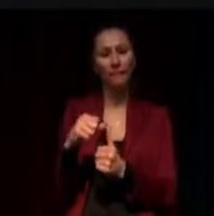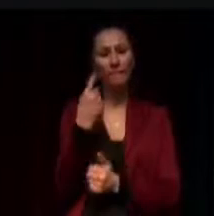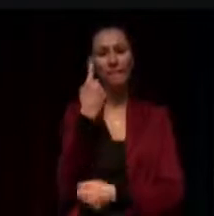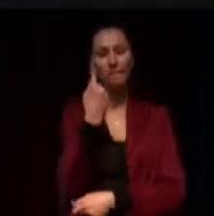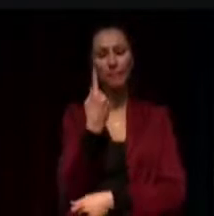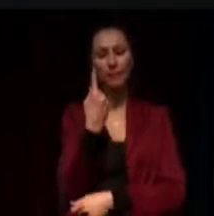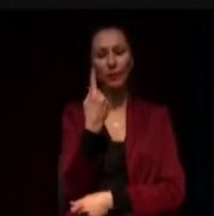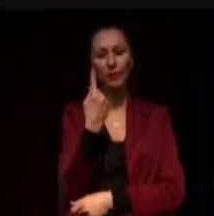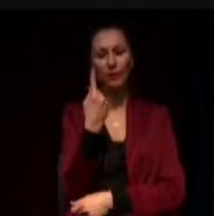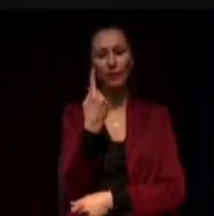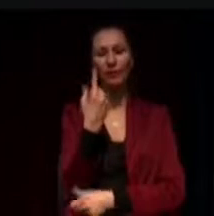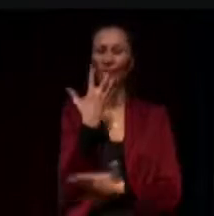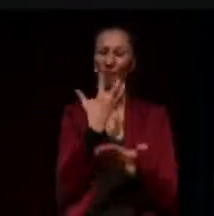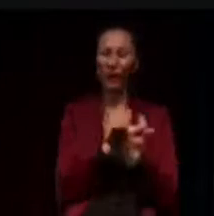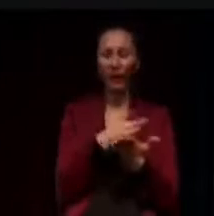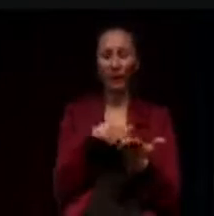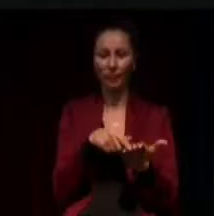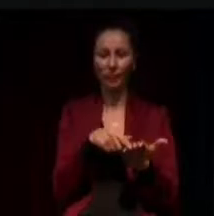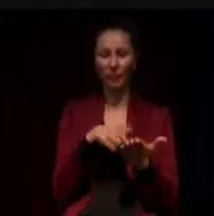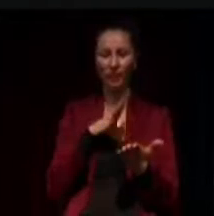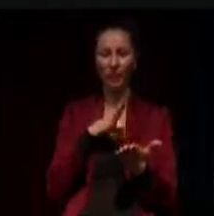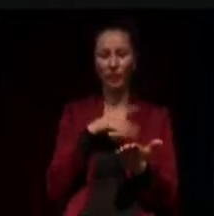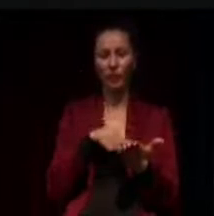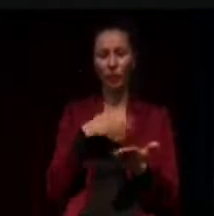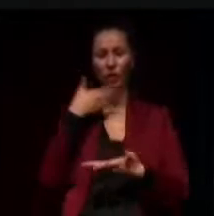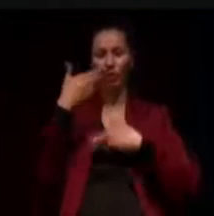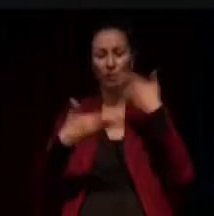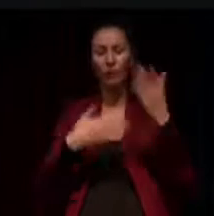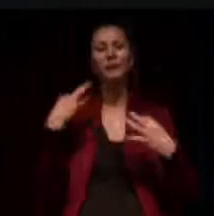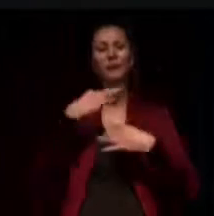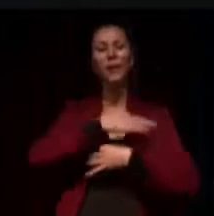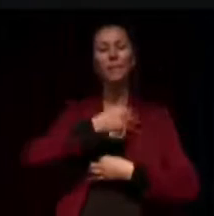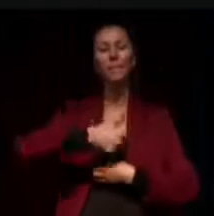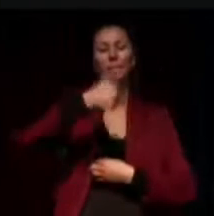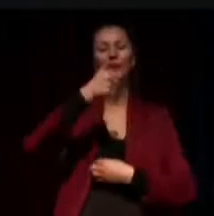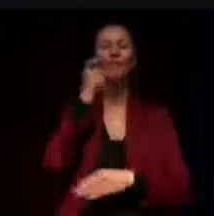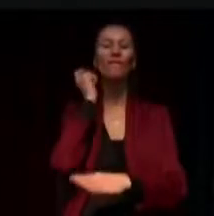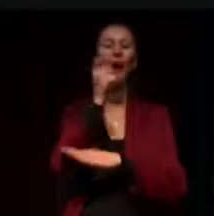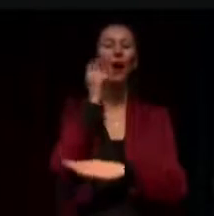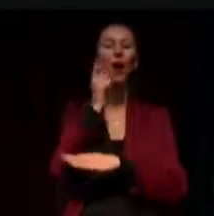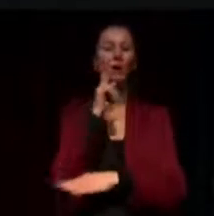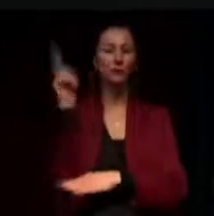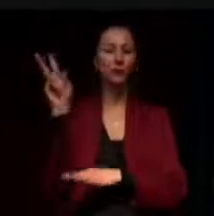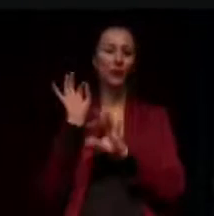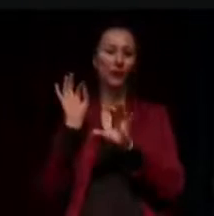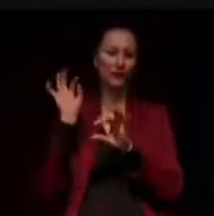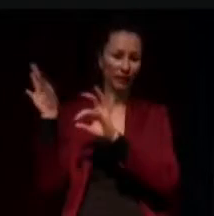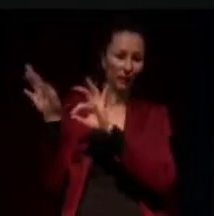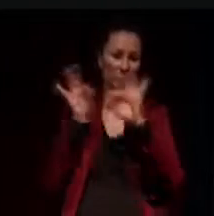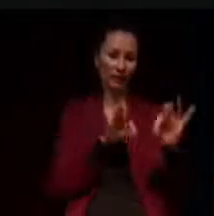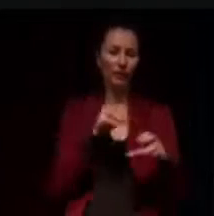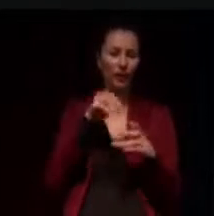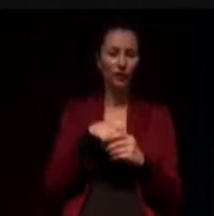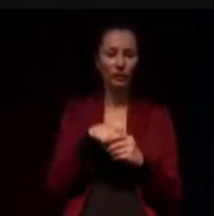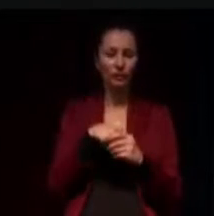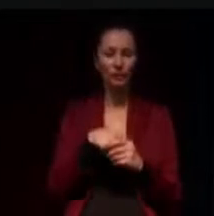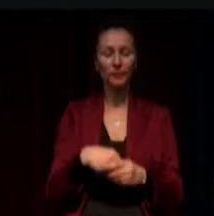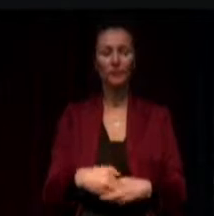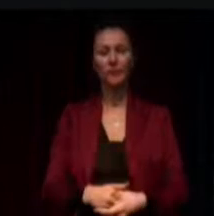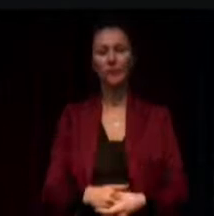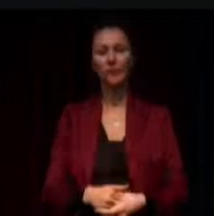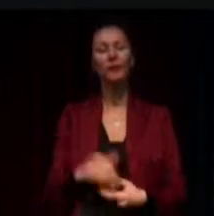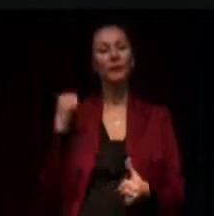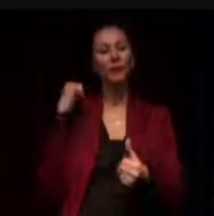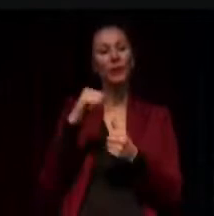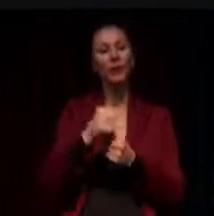bir veriden bahsedeceğim. Sayın Başkan'ın vaatleri üzerinden hareket edecek olursak,